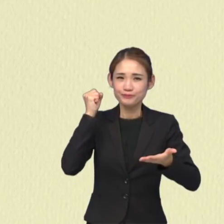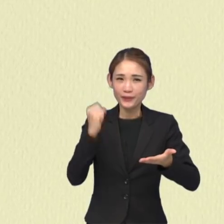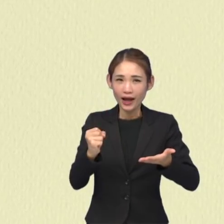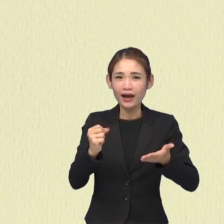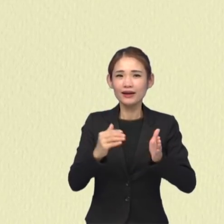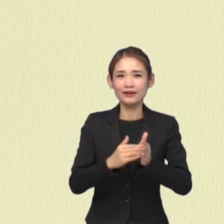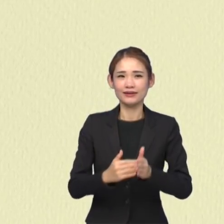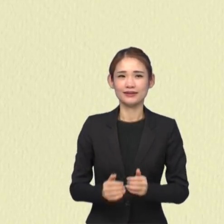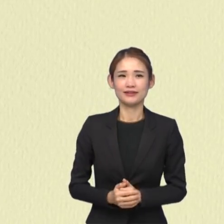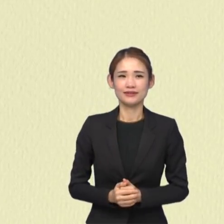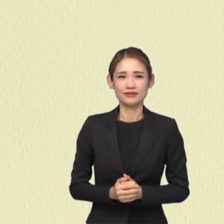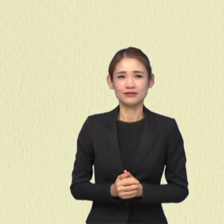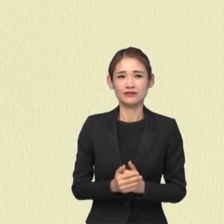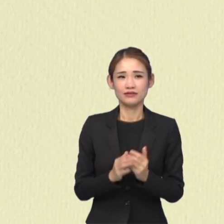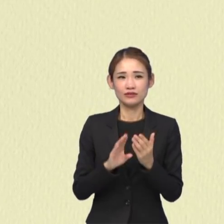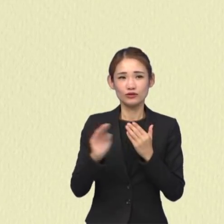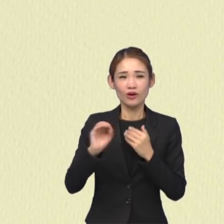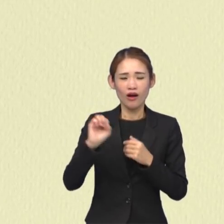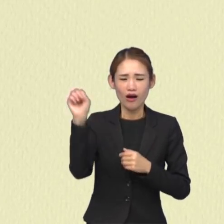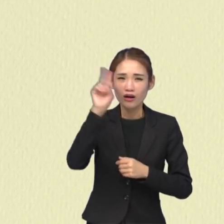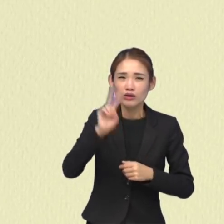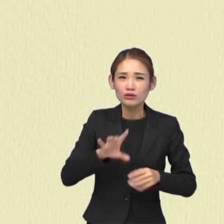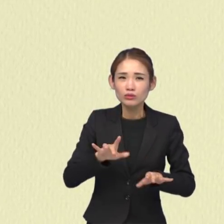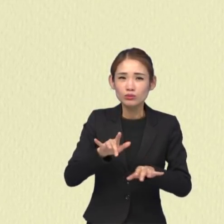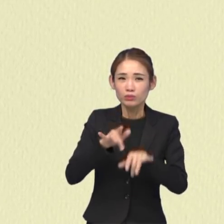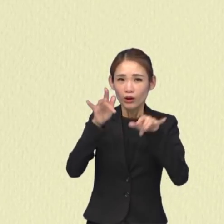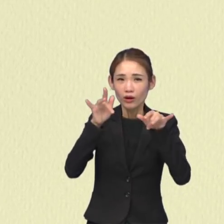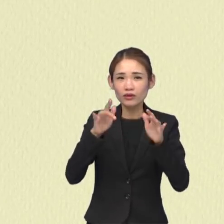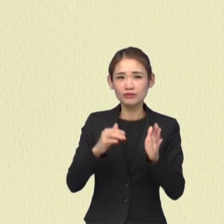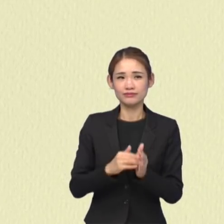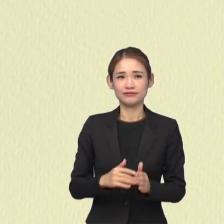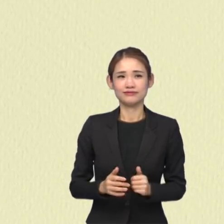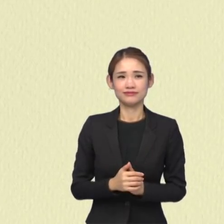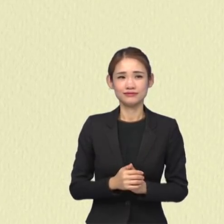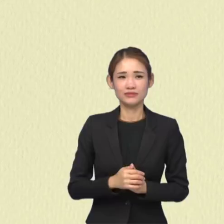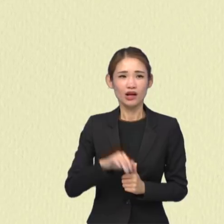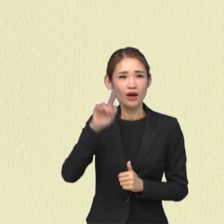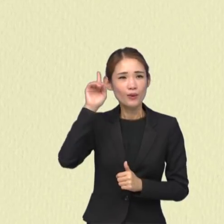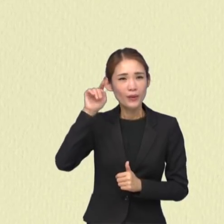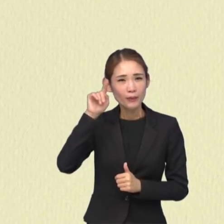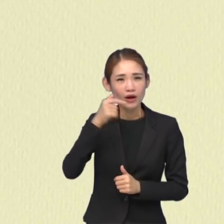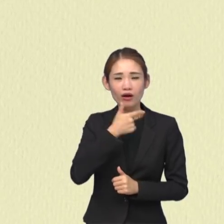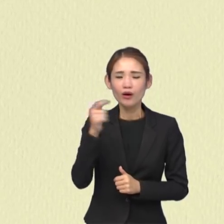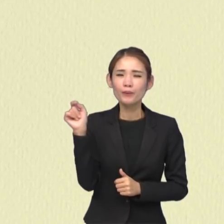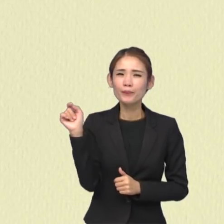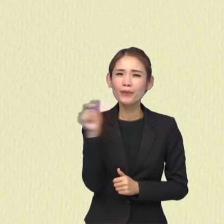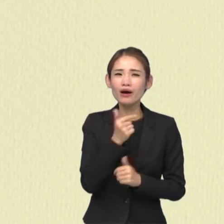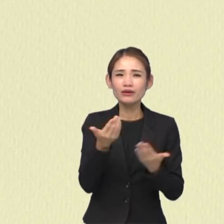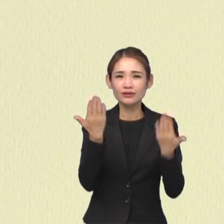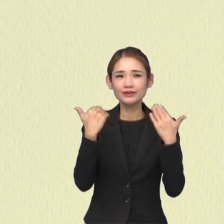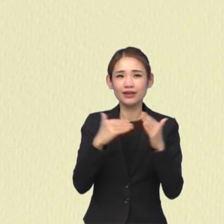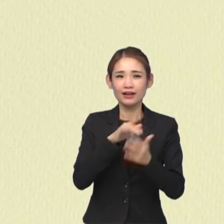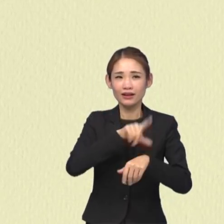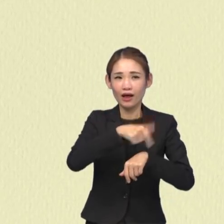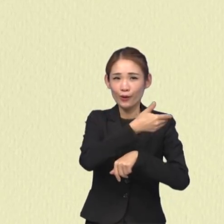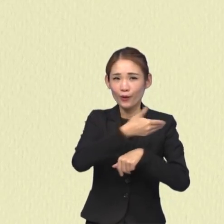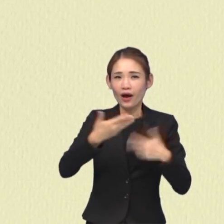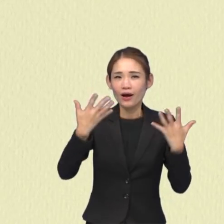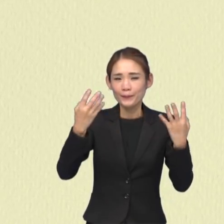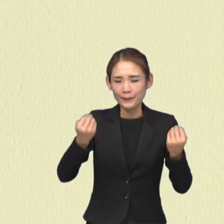그리고는 홀연히 사라졌어요 하루하루가 너무 빨리 지나가고 세월이 많이 흘렀어요